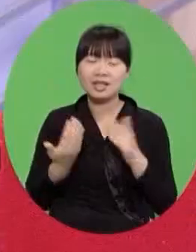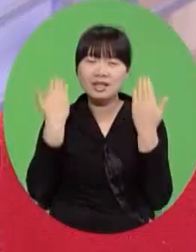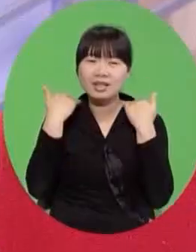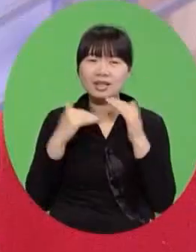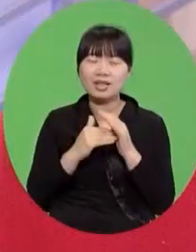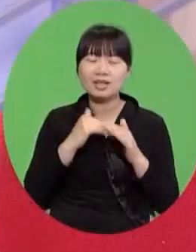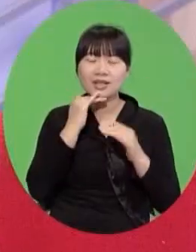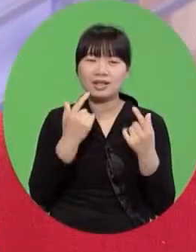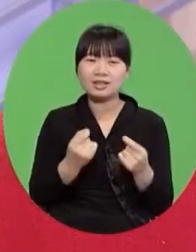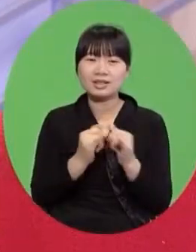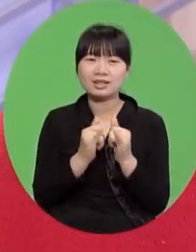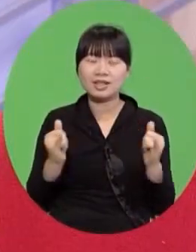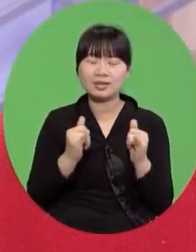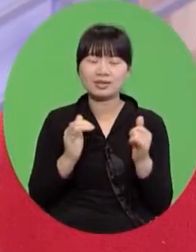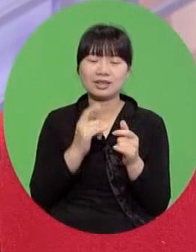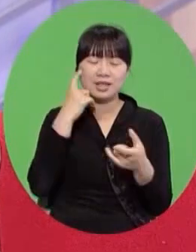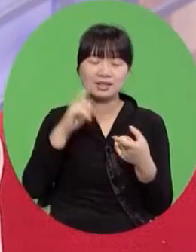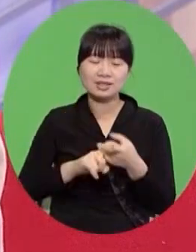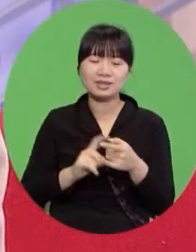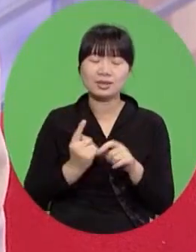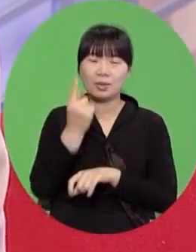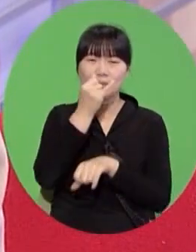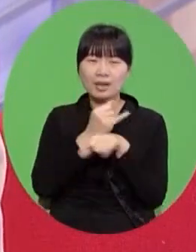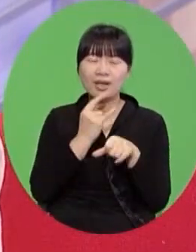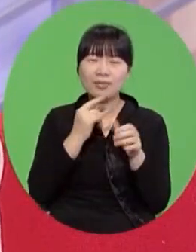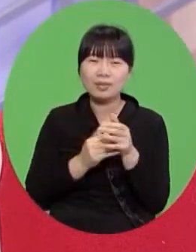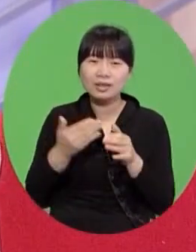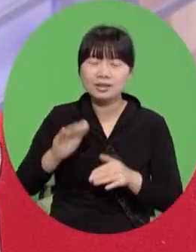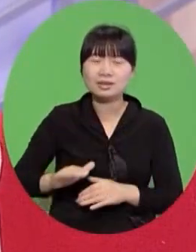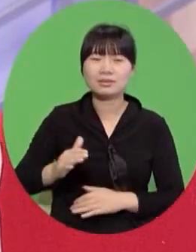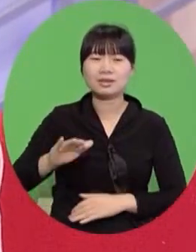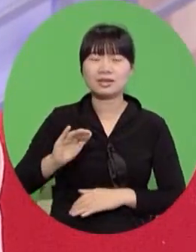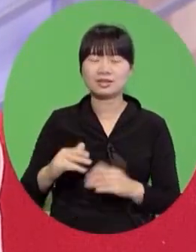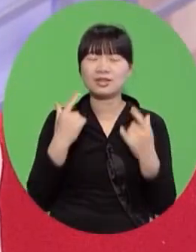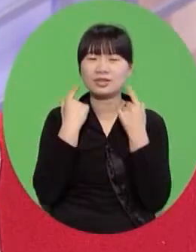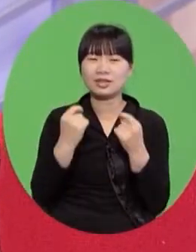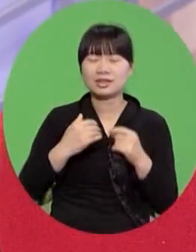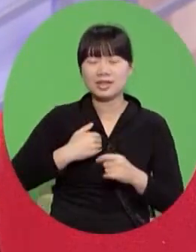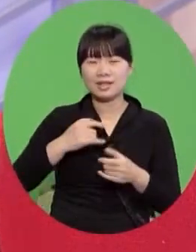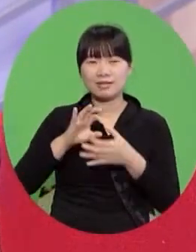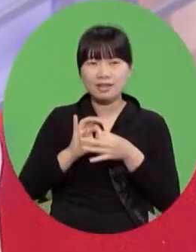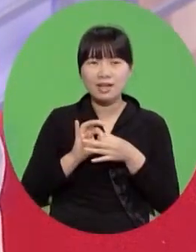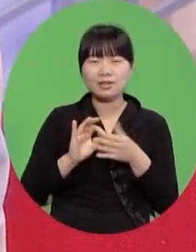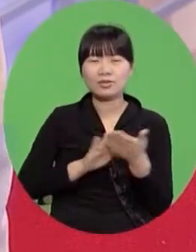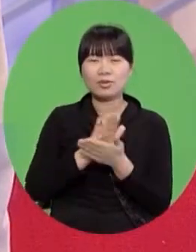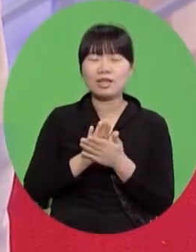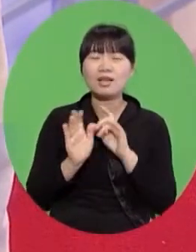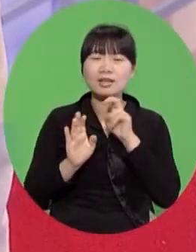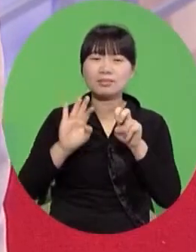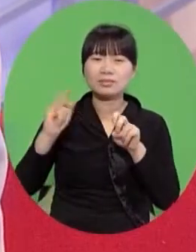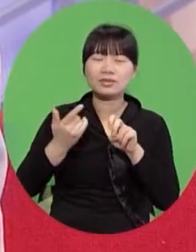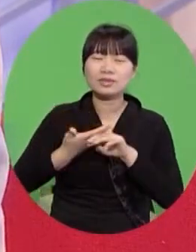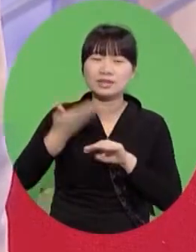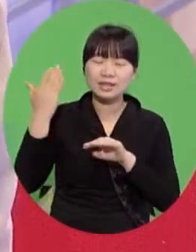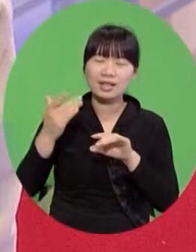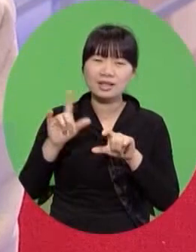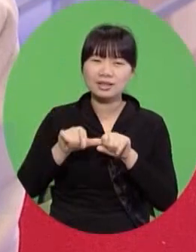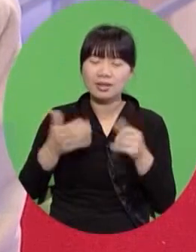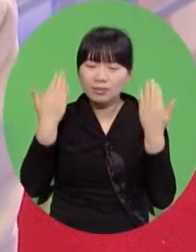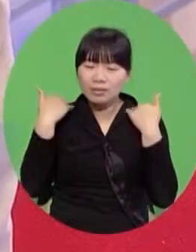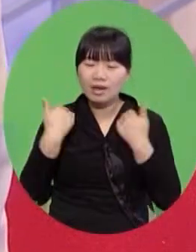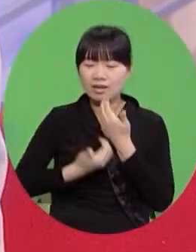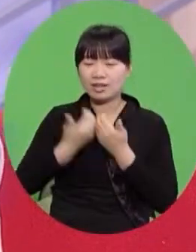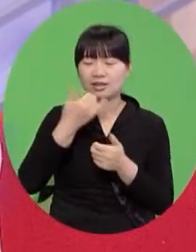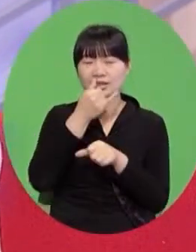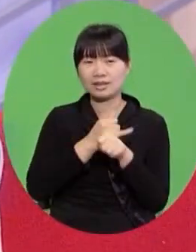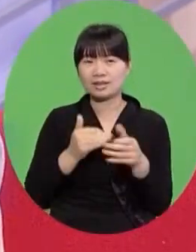또래에 대한 관심이 많이 이제 높아지게 돼요. 네. 하지만 여전히 자기들끼리 노는 거는 10분 이상 지나게 되면 조금